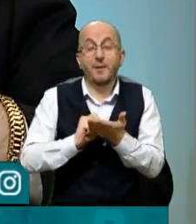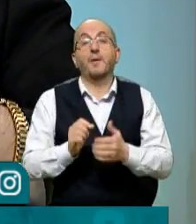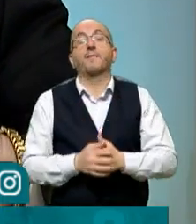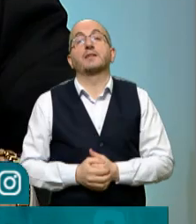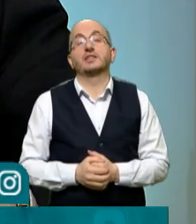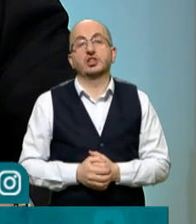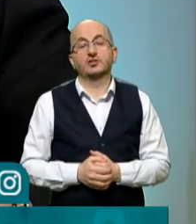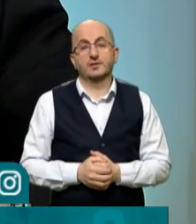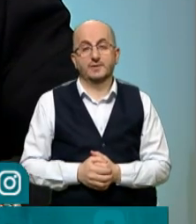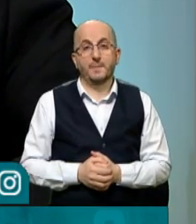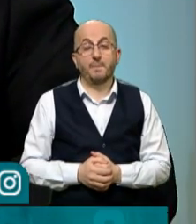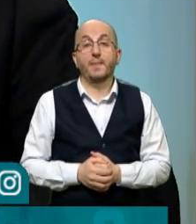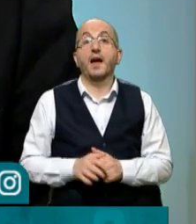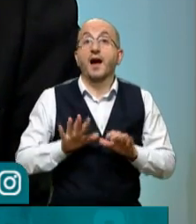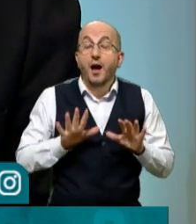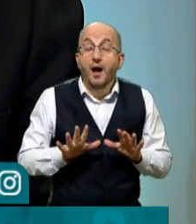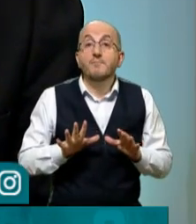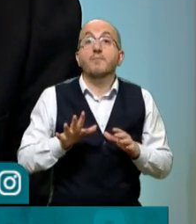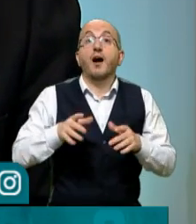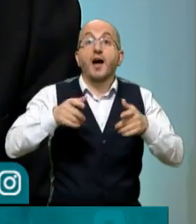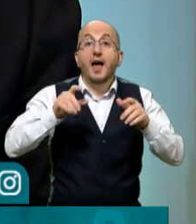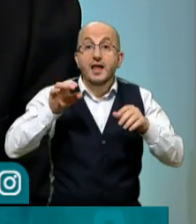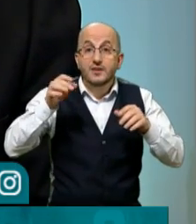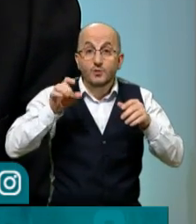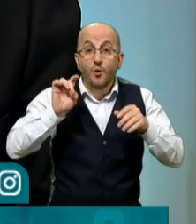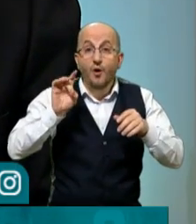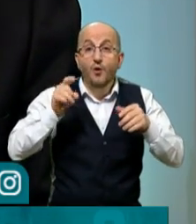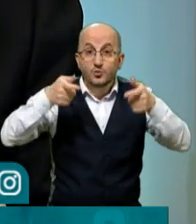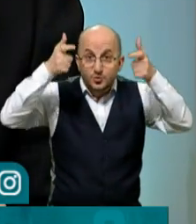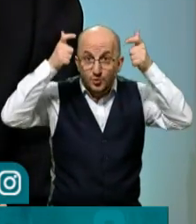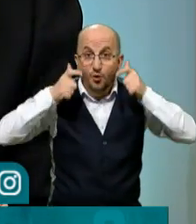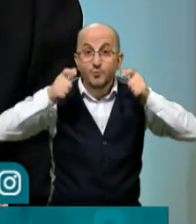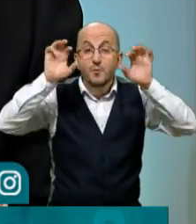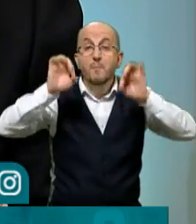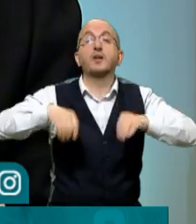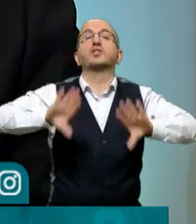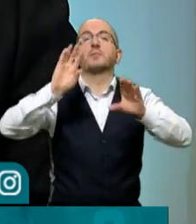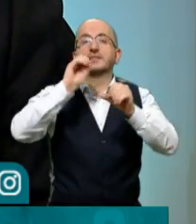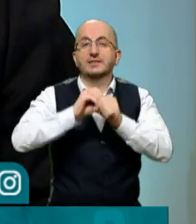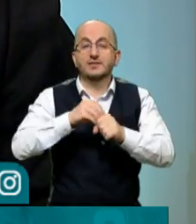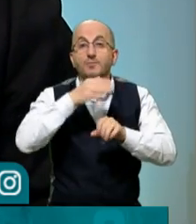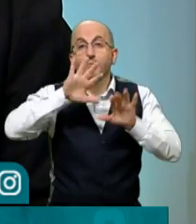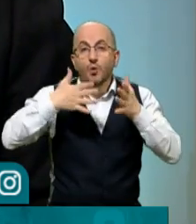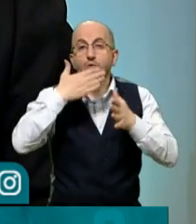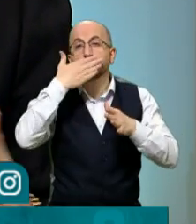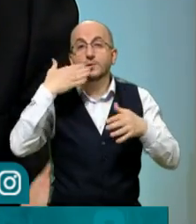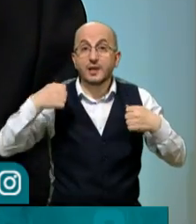mi sevabı yazılır. Ama henüz mükellef olmadığından dolayı o bozduğu oruçları kaza etmesine gerek yok veya